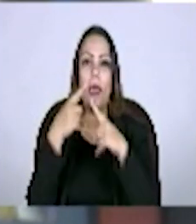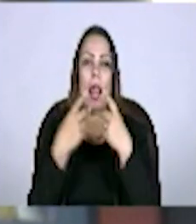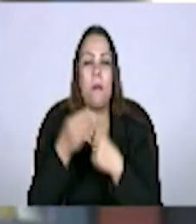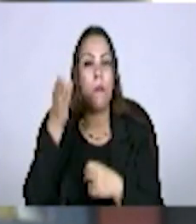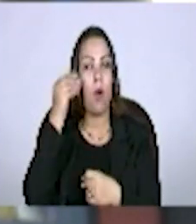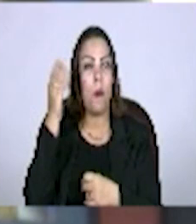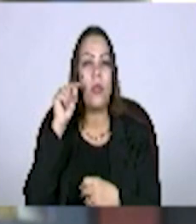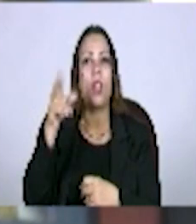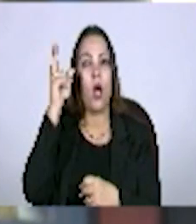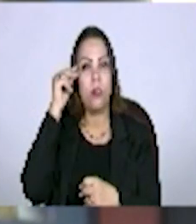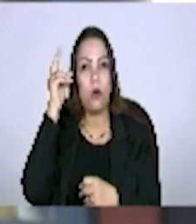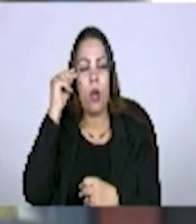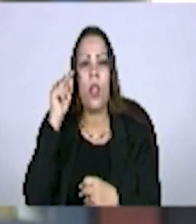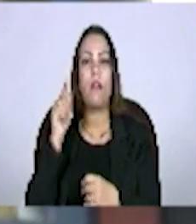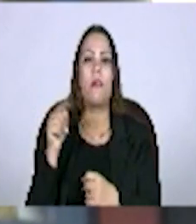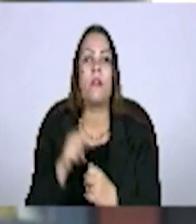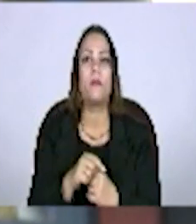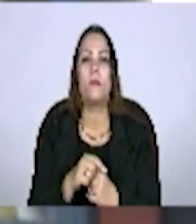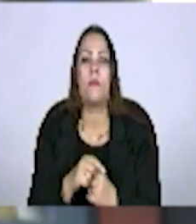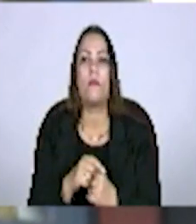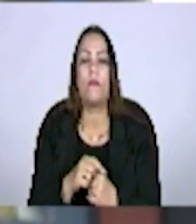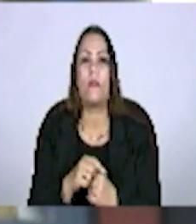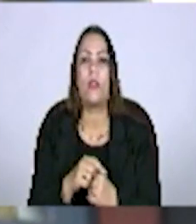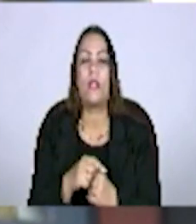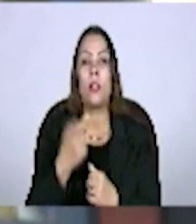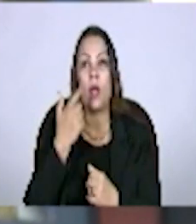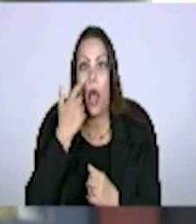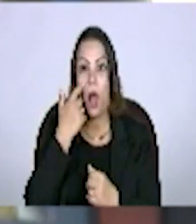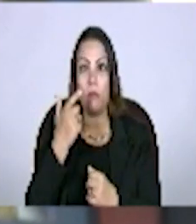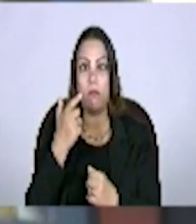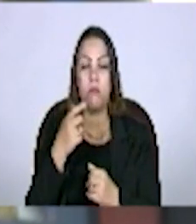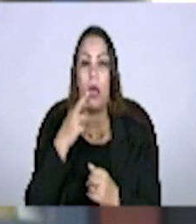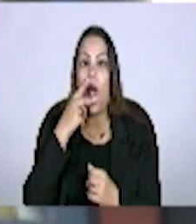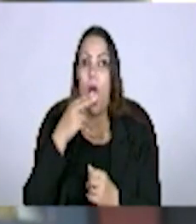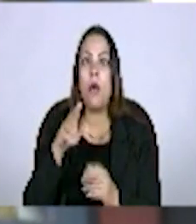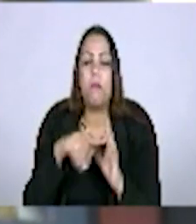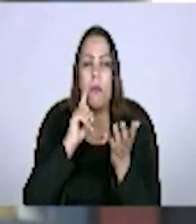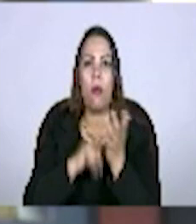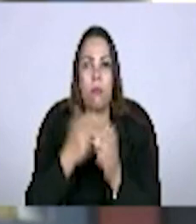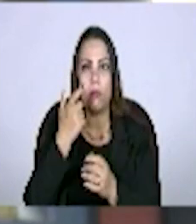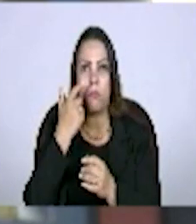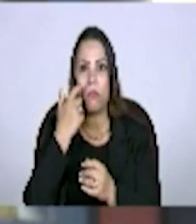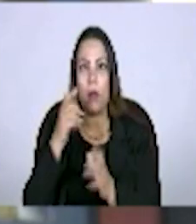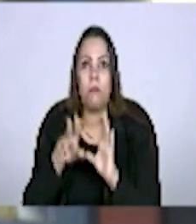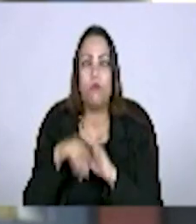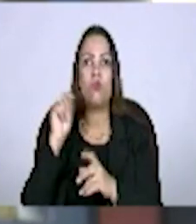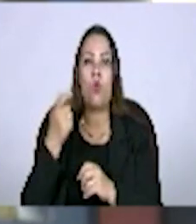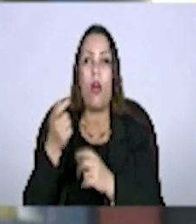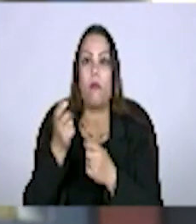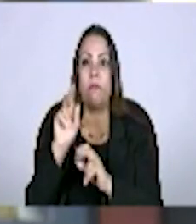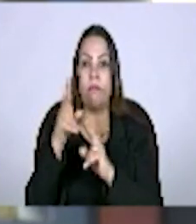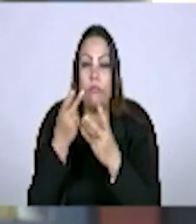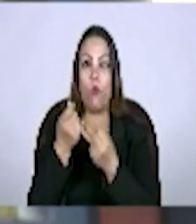معلومات ان اسرائيل ا يعني تاخذ التهديدات دي وهي يعني رفعت وجابت الاحتياطي ومش